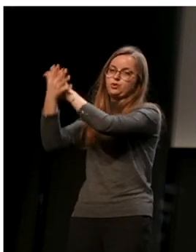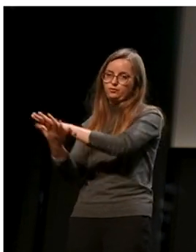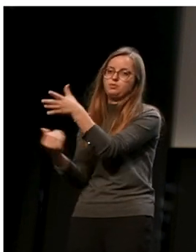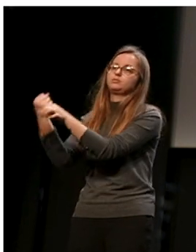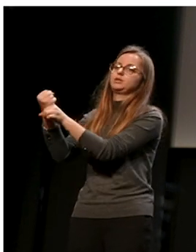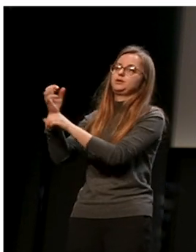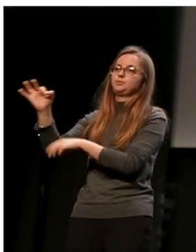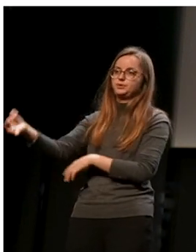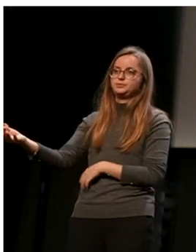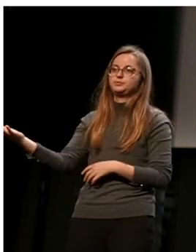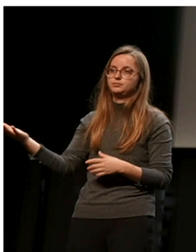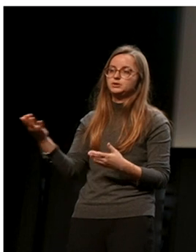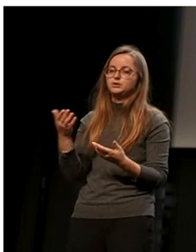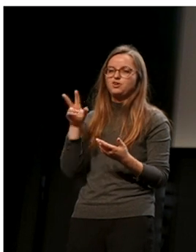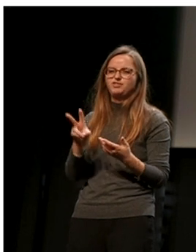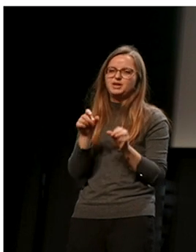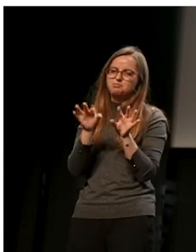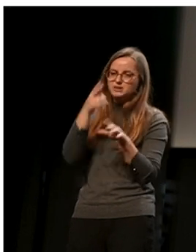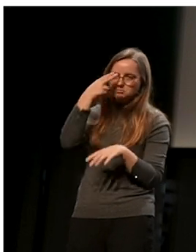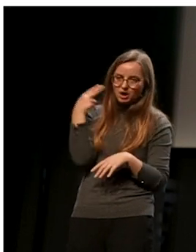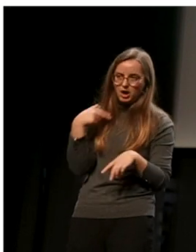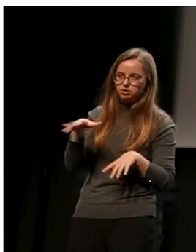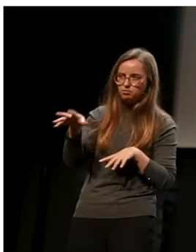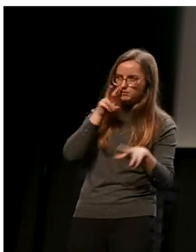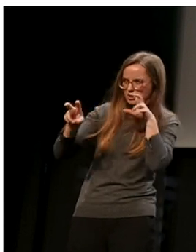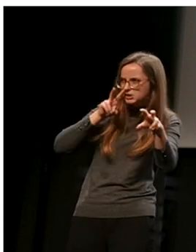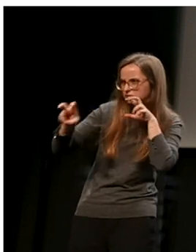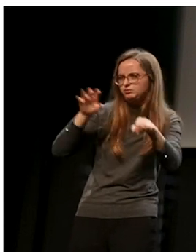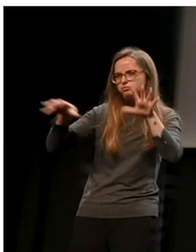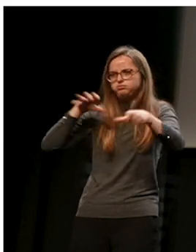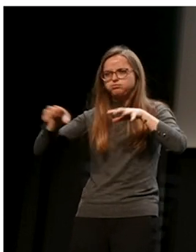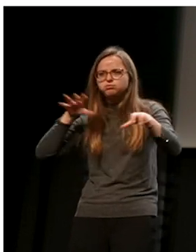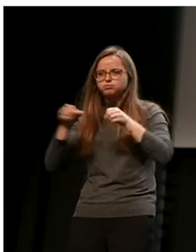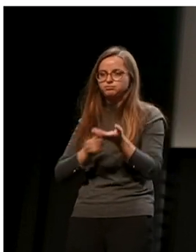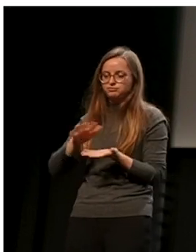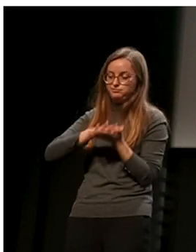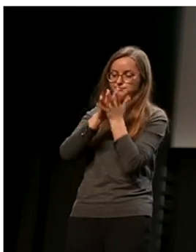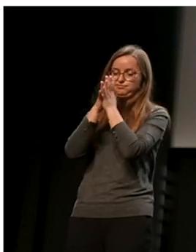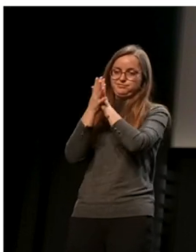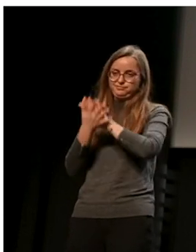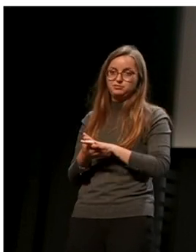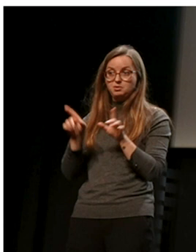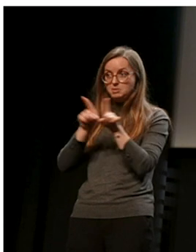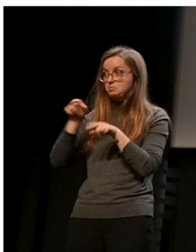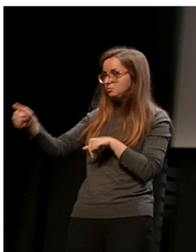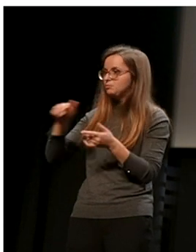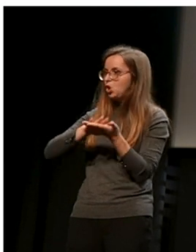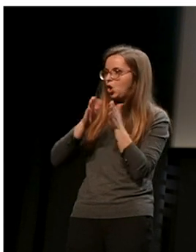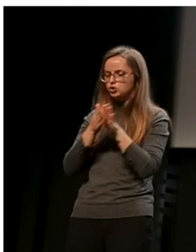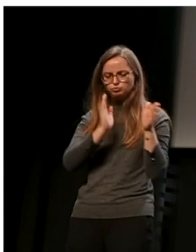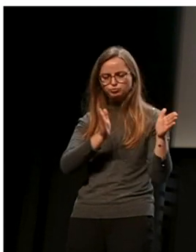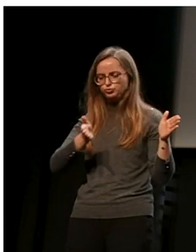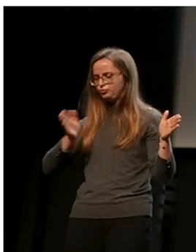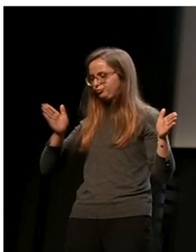réellement du pillage. Il ne fait que digérer, en fait. C'est vraiment, va aller chercher et puis va mélanger tout ça. Et moi, je